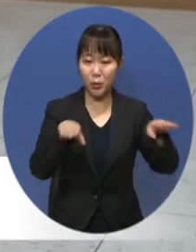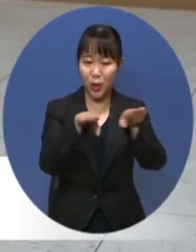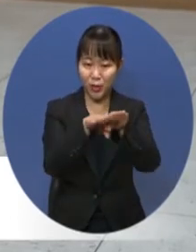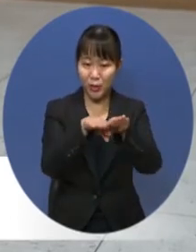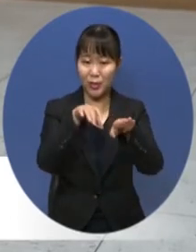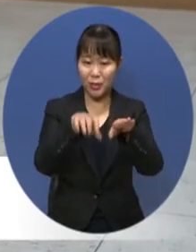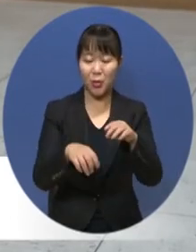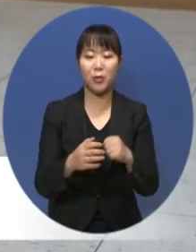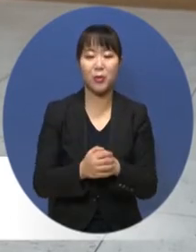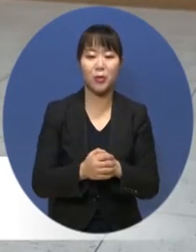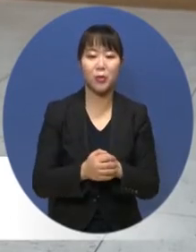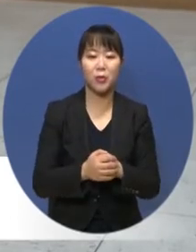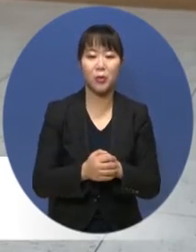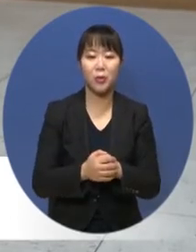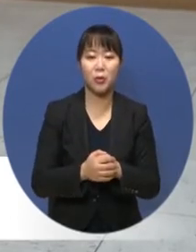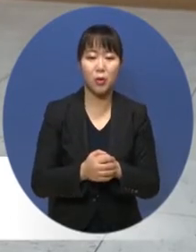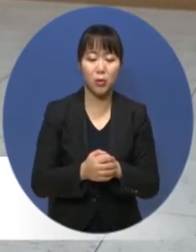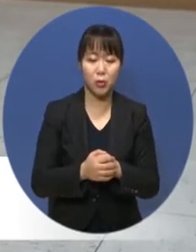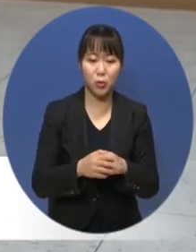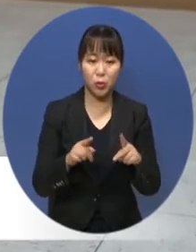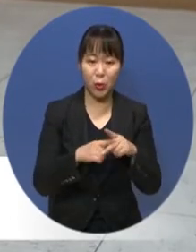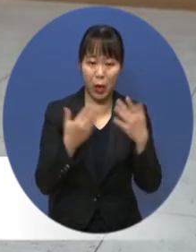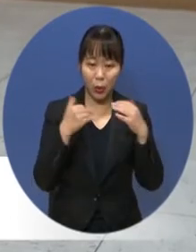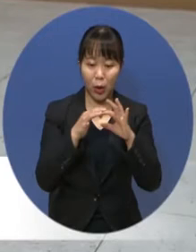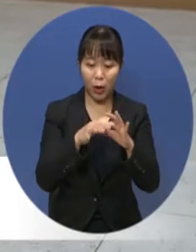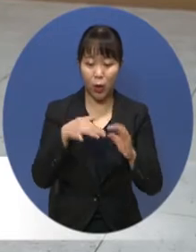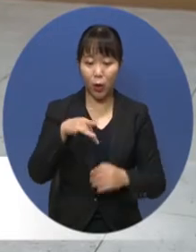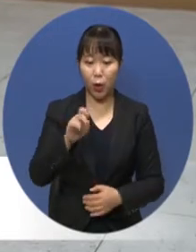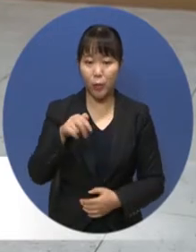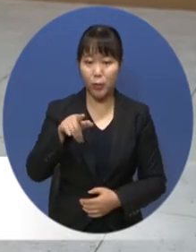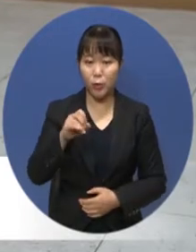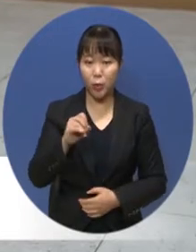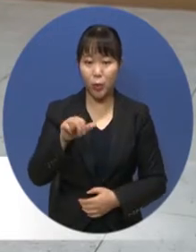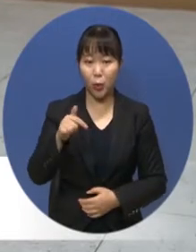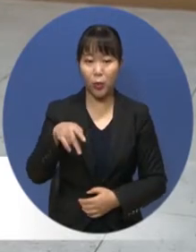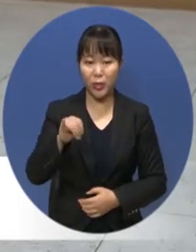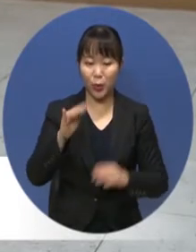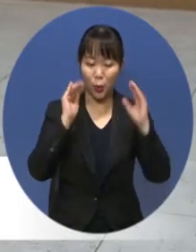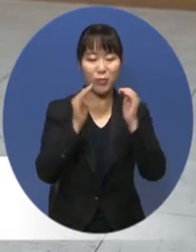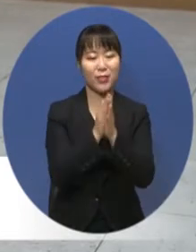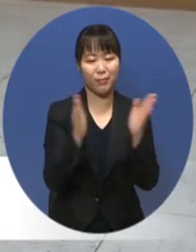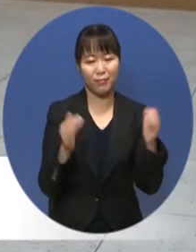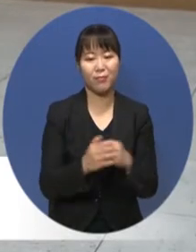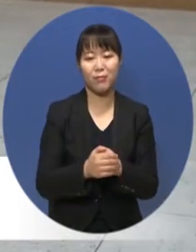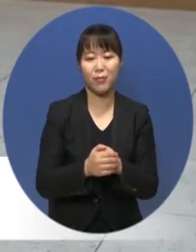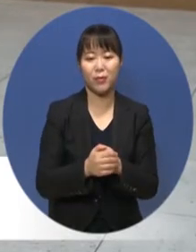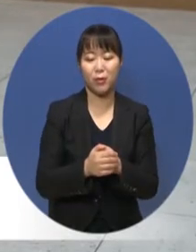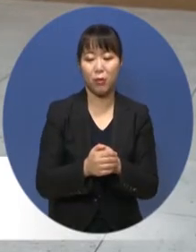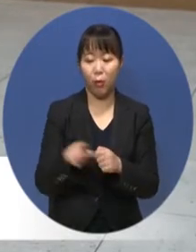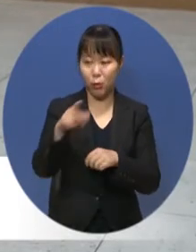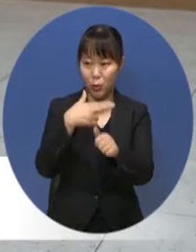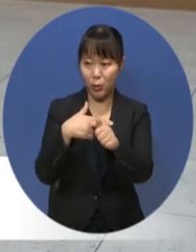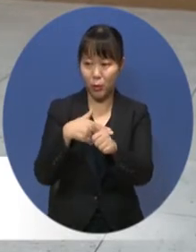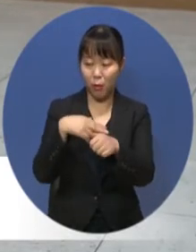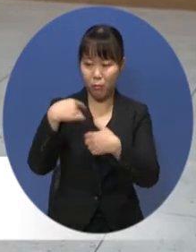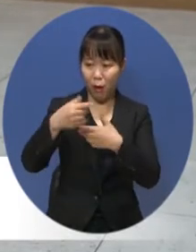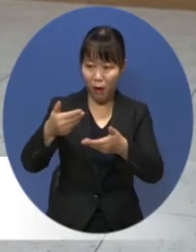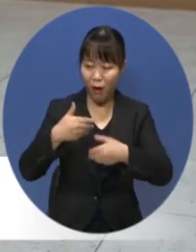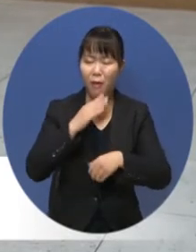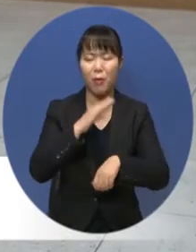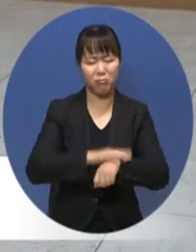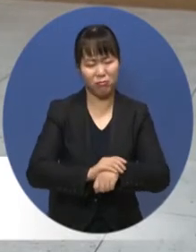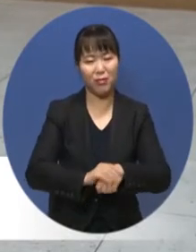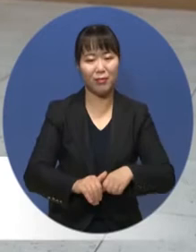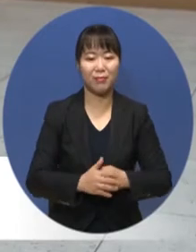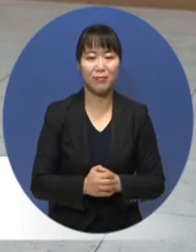쌍봉복지관에서 그 초등 검정고시 공부를 시작했어요. 또 선생님들께서 너무나 잘 가르쳐